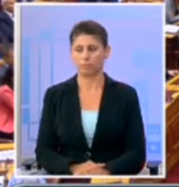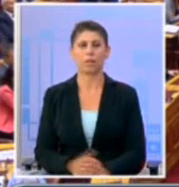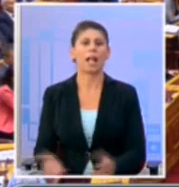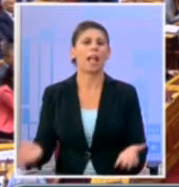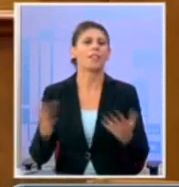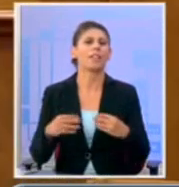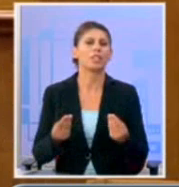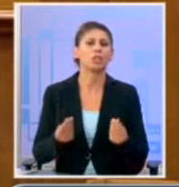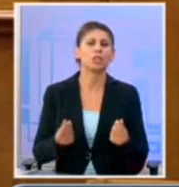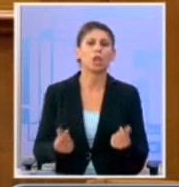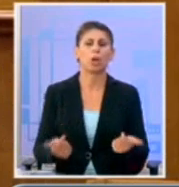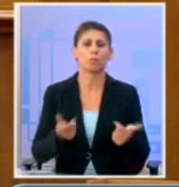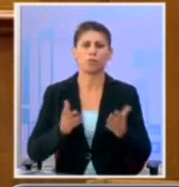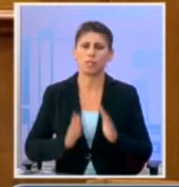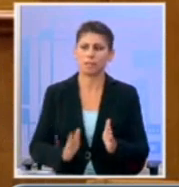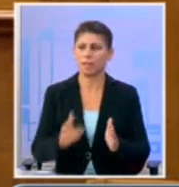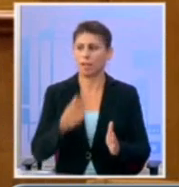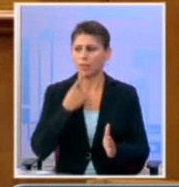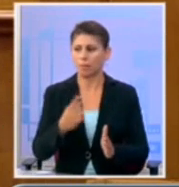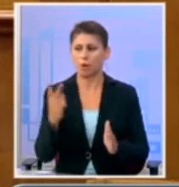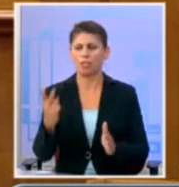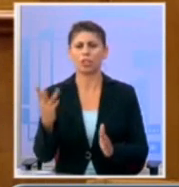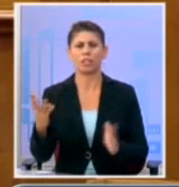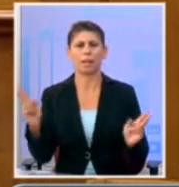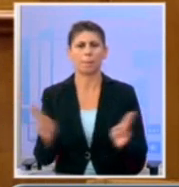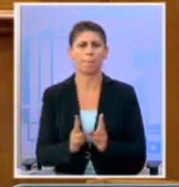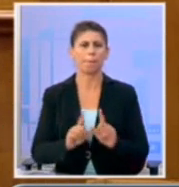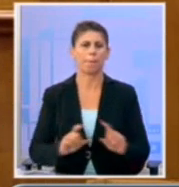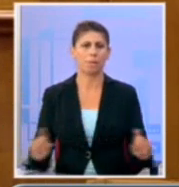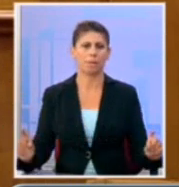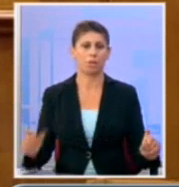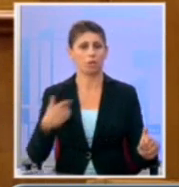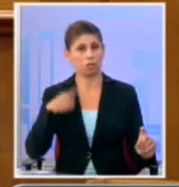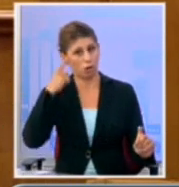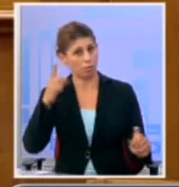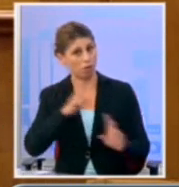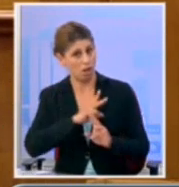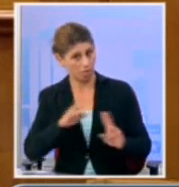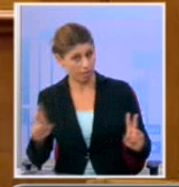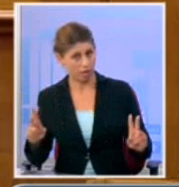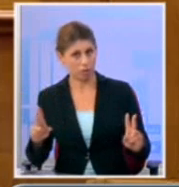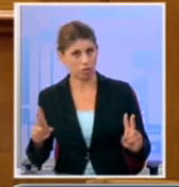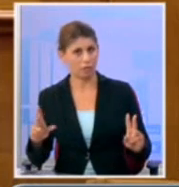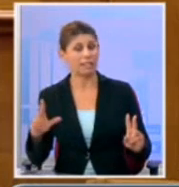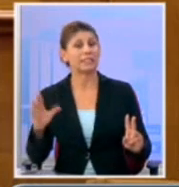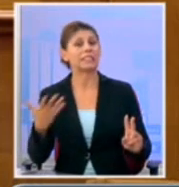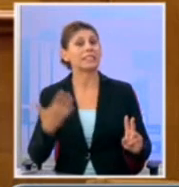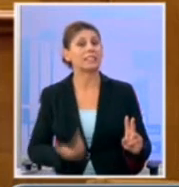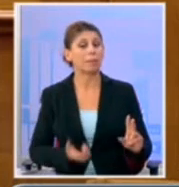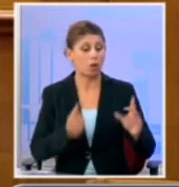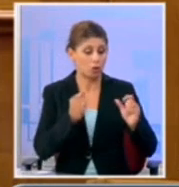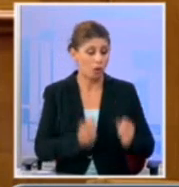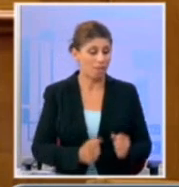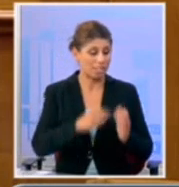τρόπος να συνεχίσω. Θα πω 2-3 πραγματάκια. Νομίζω ήμουν ασαφής τι υπήρχε στο